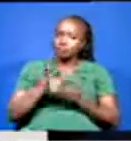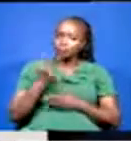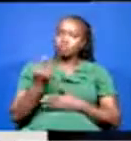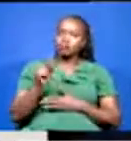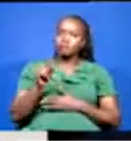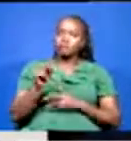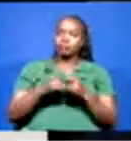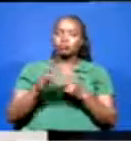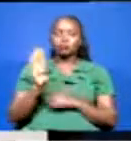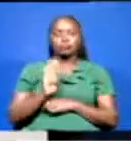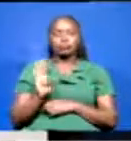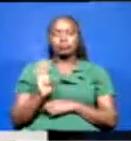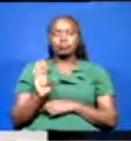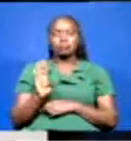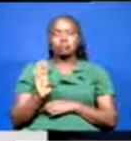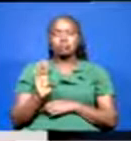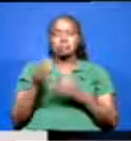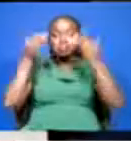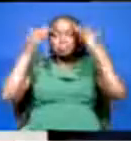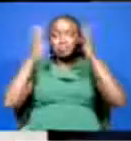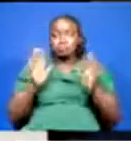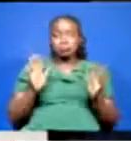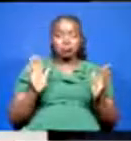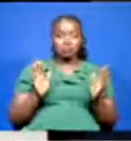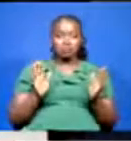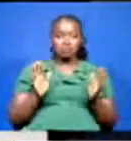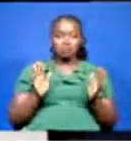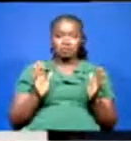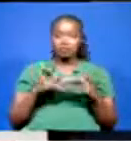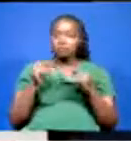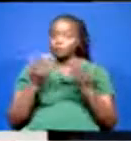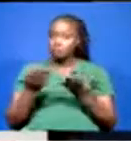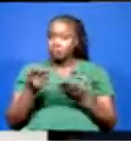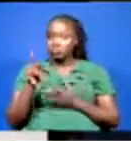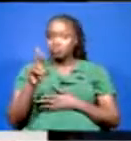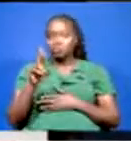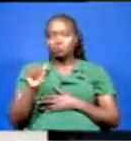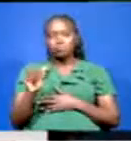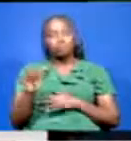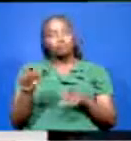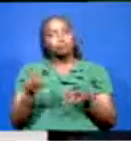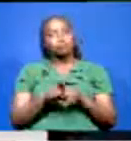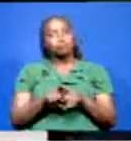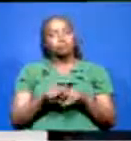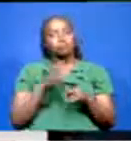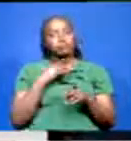billion. Ambayo tujui ilienda wapi. KRA wanatudai 637